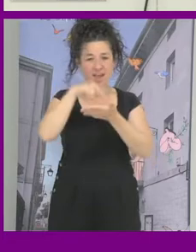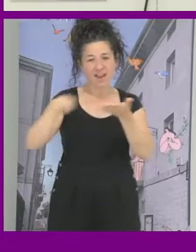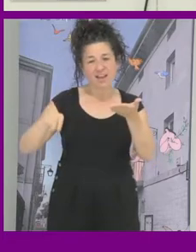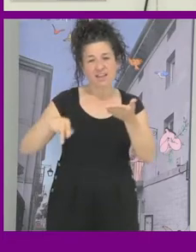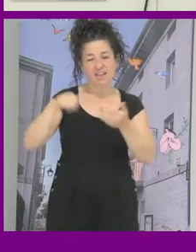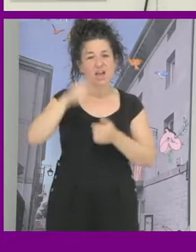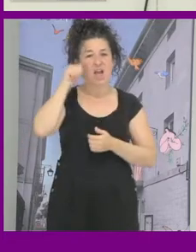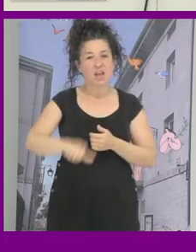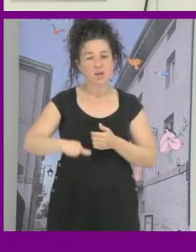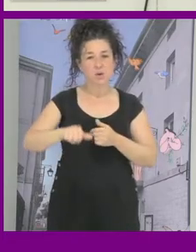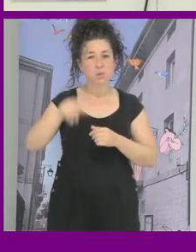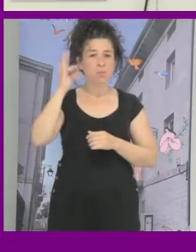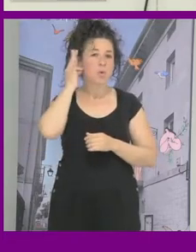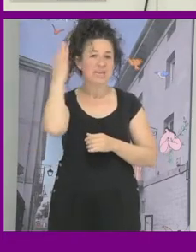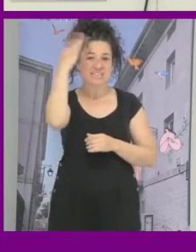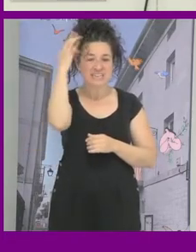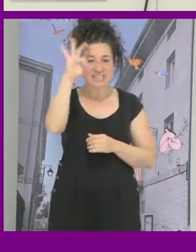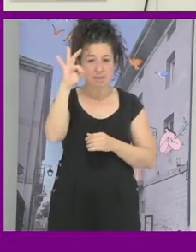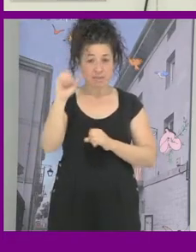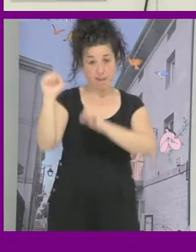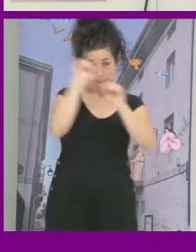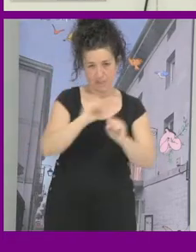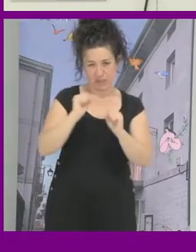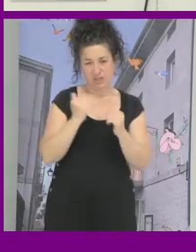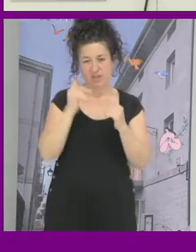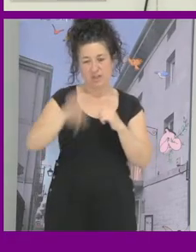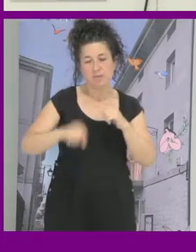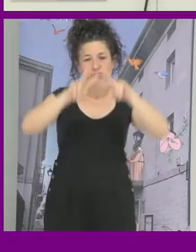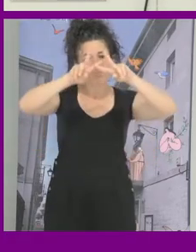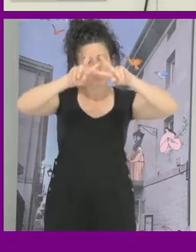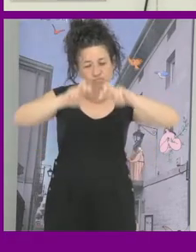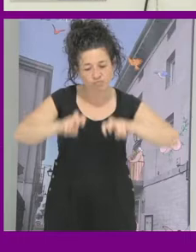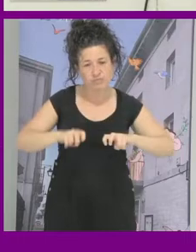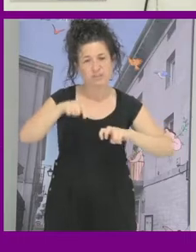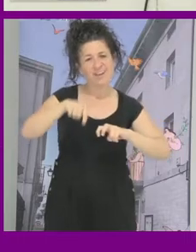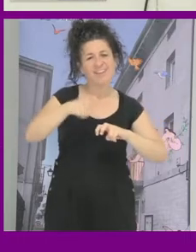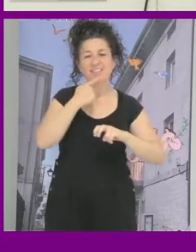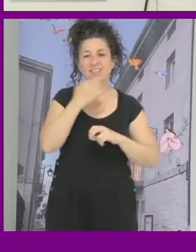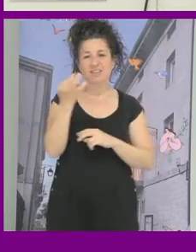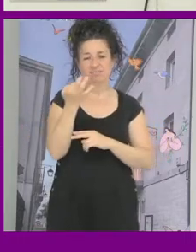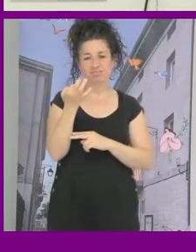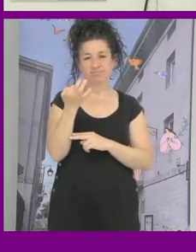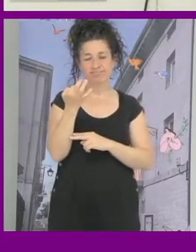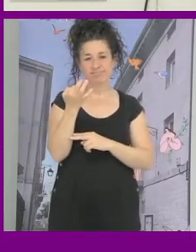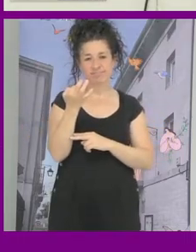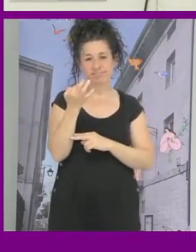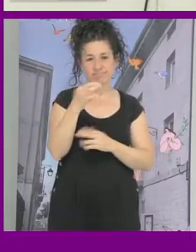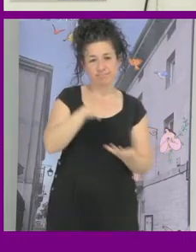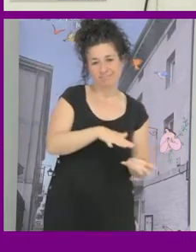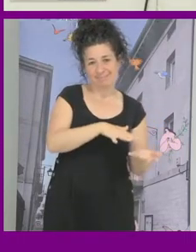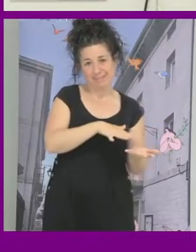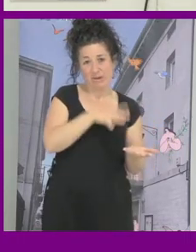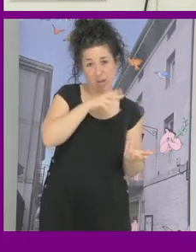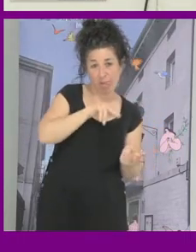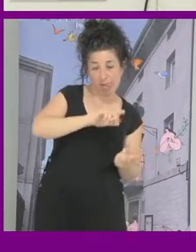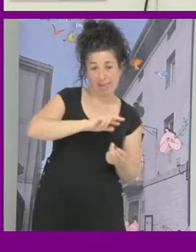Arabako emakumeen asanbladaren babesarekin egin zuen ikerketa bat eta hortan esaten zuen gaztelaniara egingo dut salto,